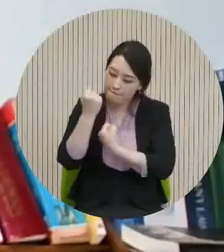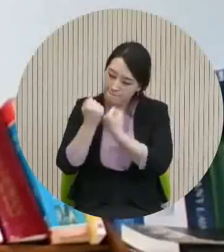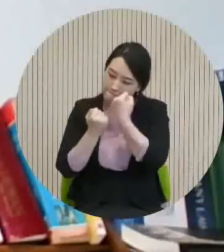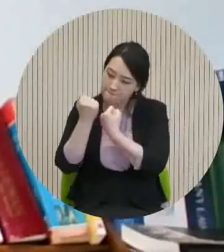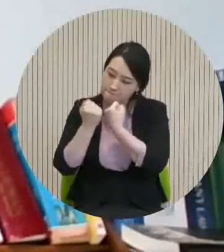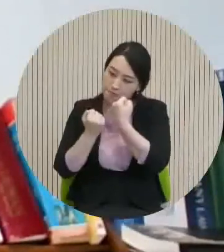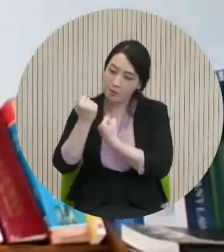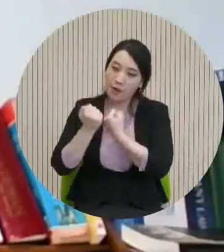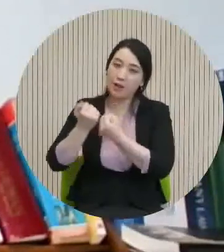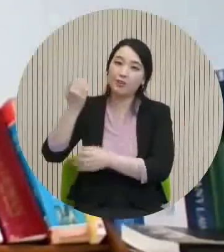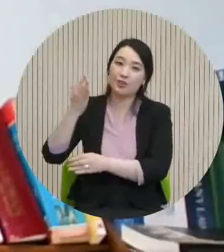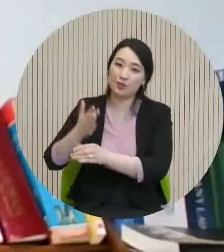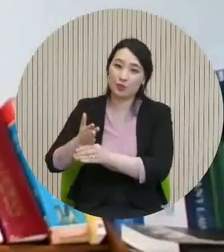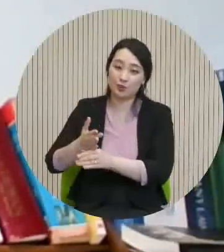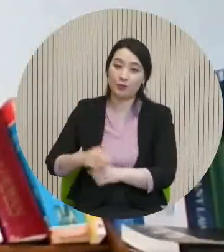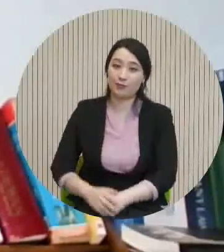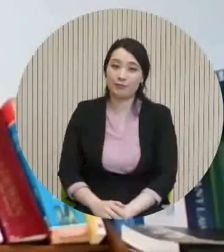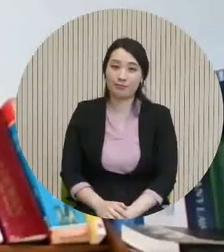설득하고 설명하고 있습니다.